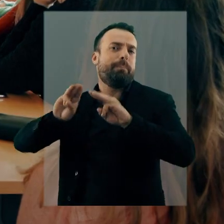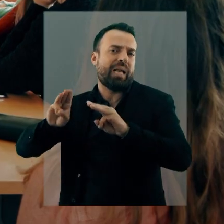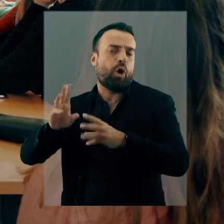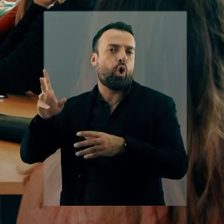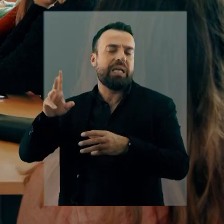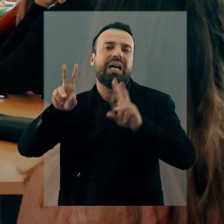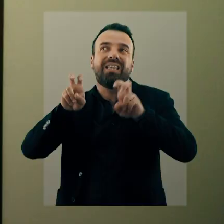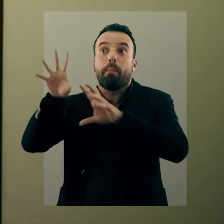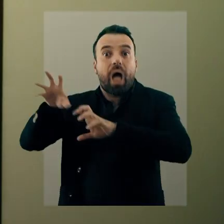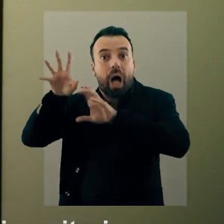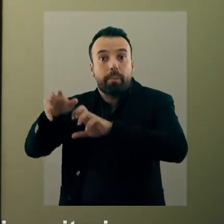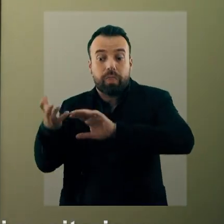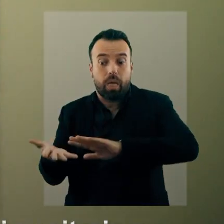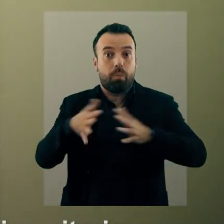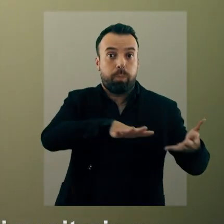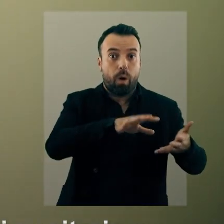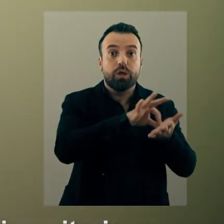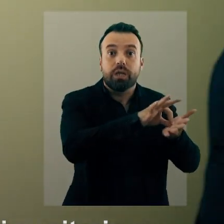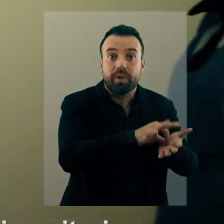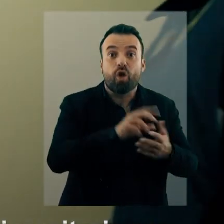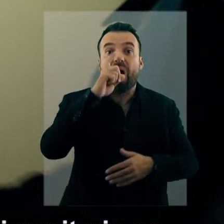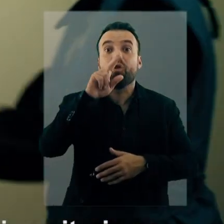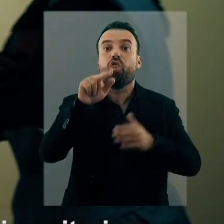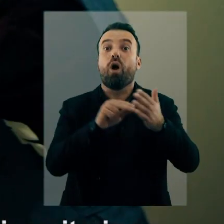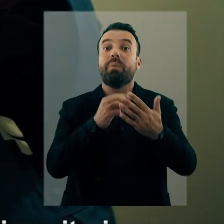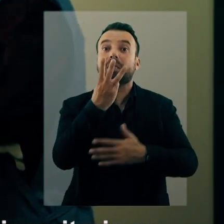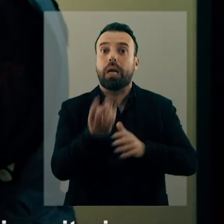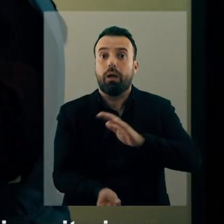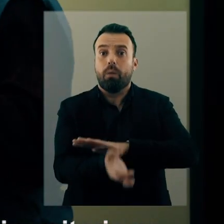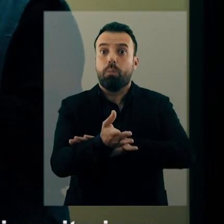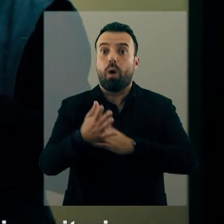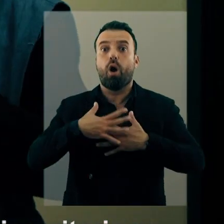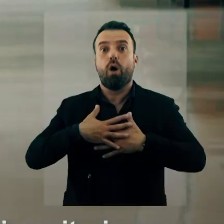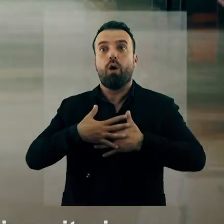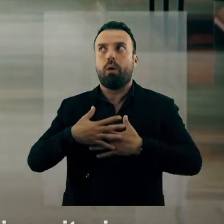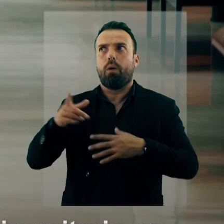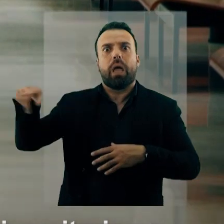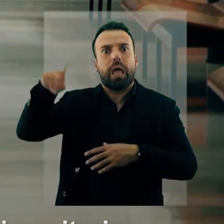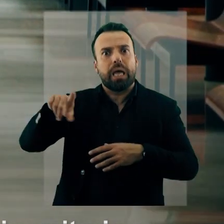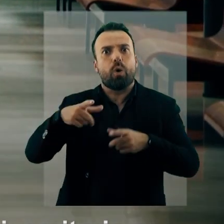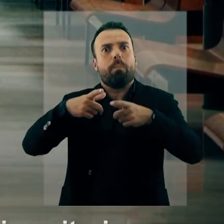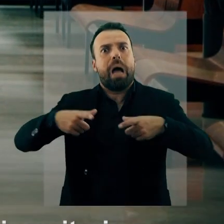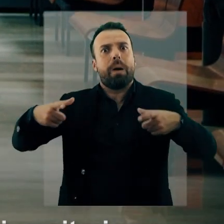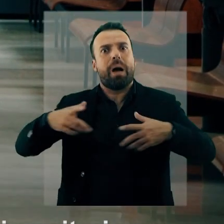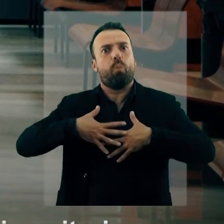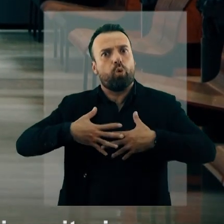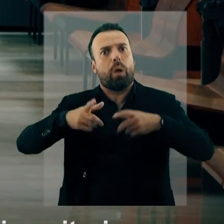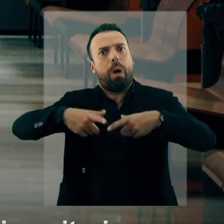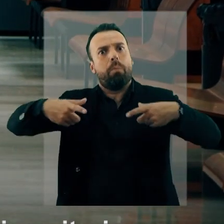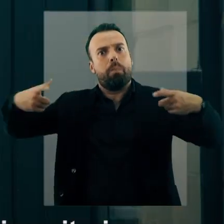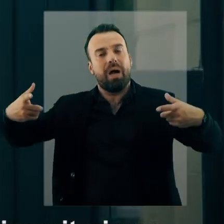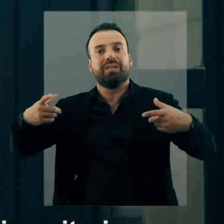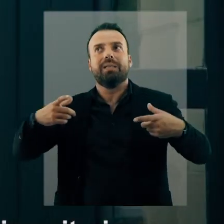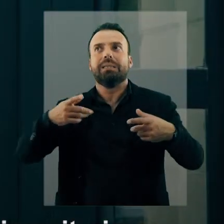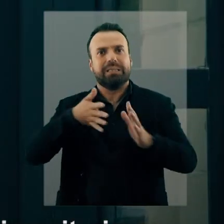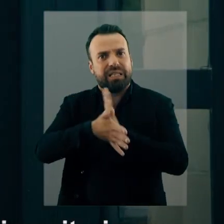metodologia d'aprenentatge-servei. Des del seu naixement l'any 2003, el nombre d'aquests voluntaris universitaris no ha deixat de